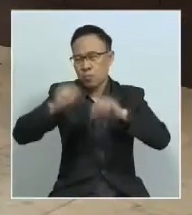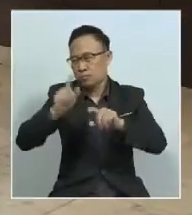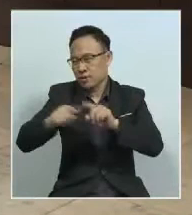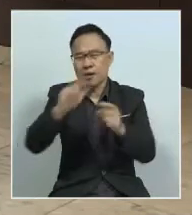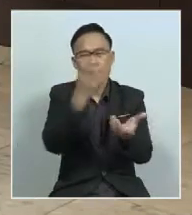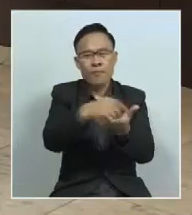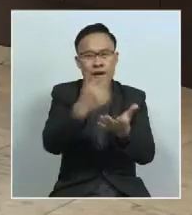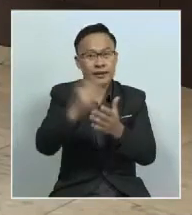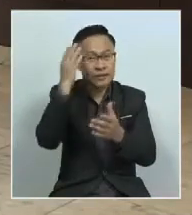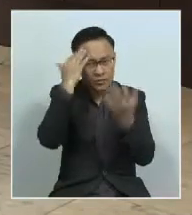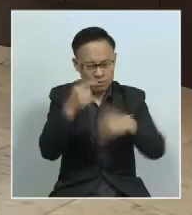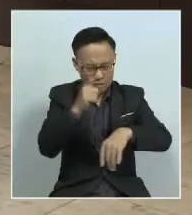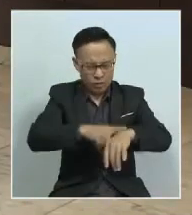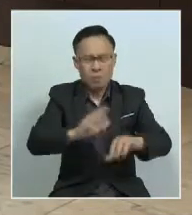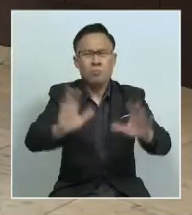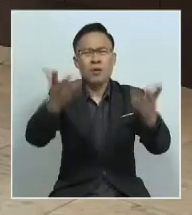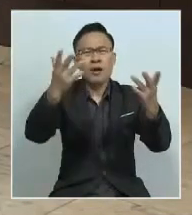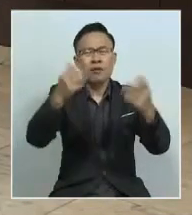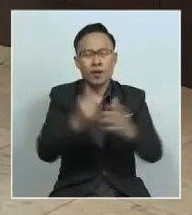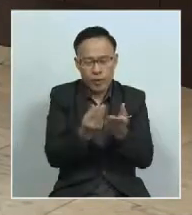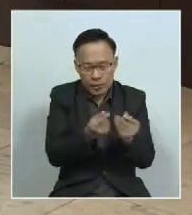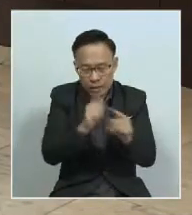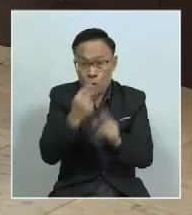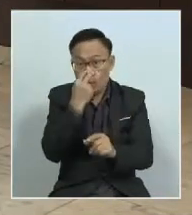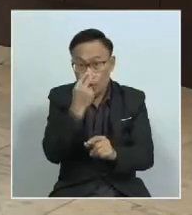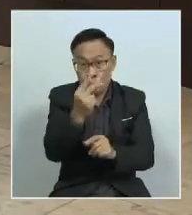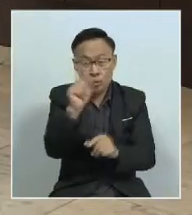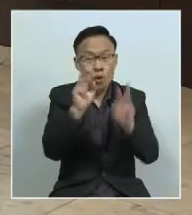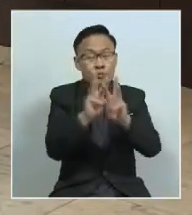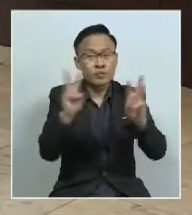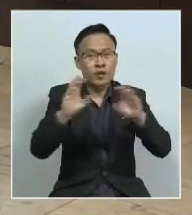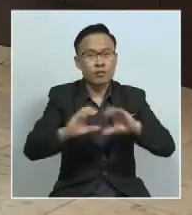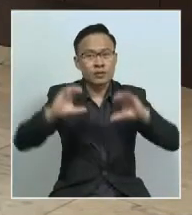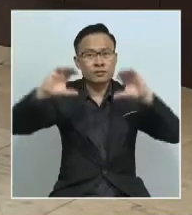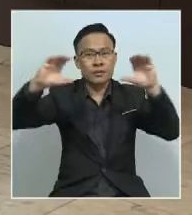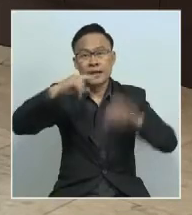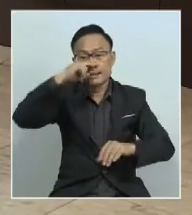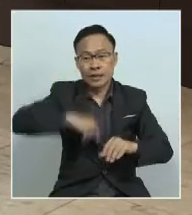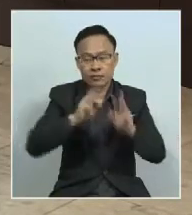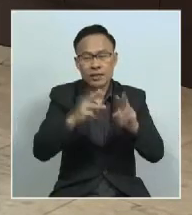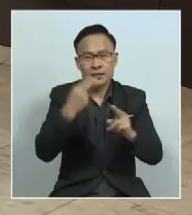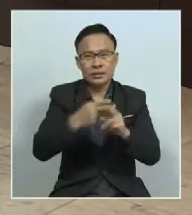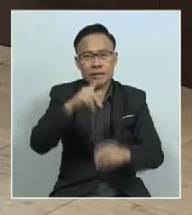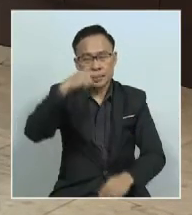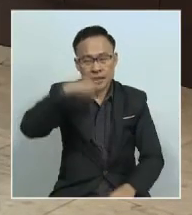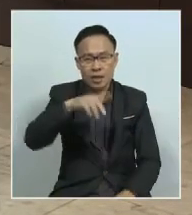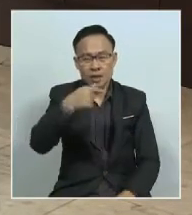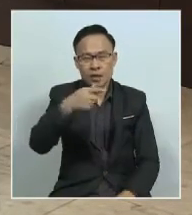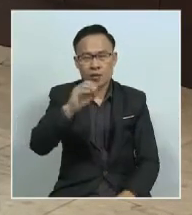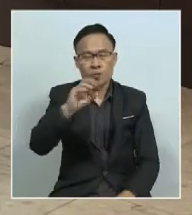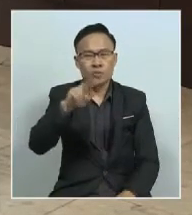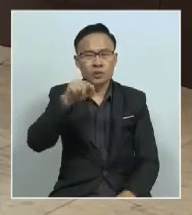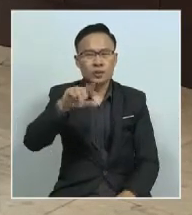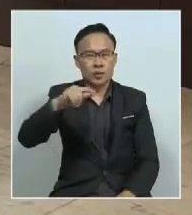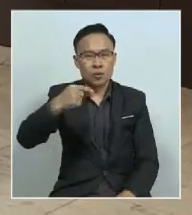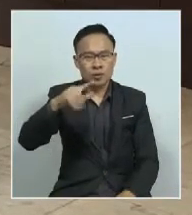มคุณผู้ฟังกันแต่ว่าเวลาหมดแล้วล่ะ ใช่แล้วค่ะ รายละเอียดอื่นๆสามารถติดตามได้ทางเว็บไซต์รัฐบาลไทยนะครับ www.thaigov.go.th ครับ หมดเวล